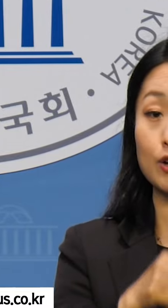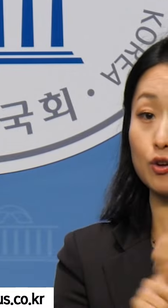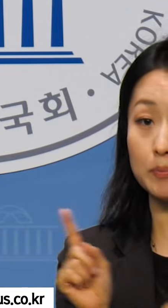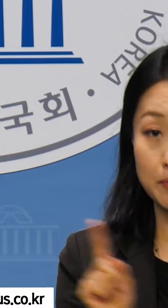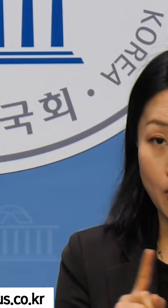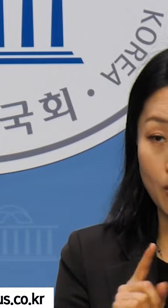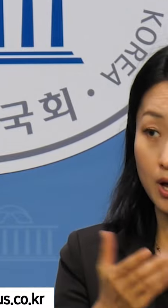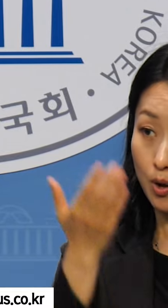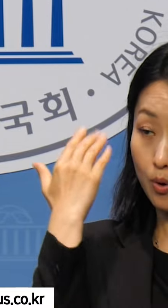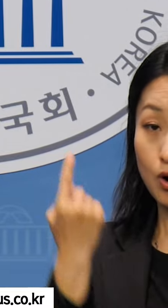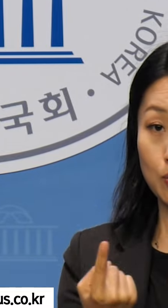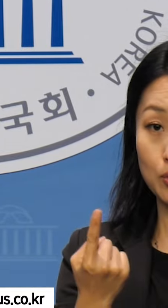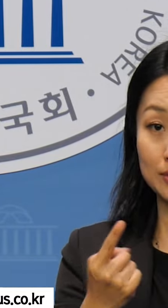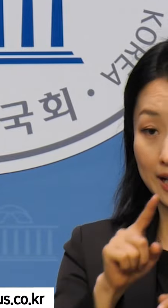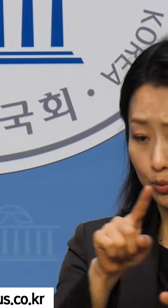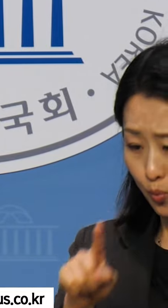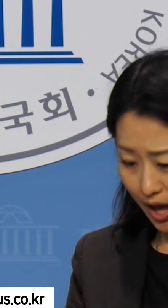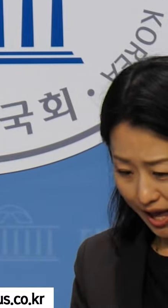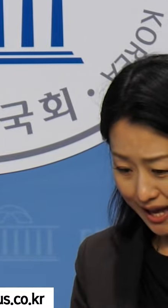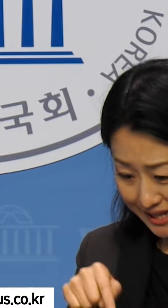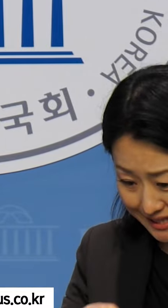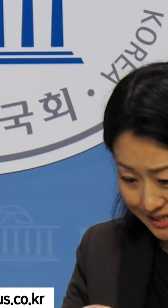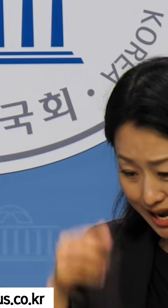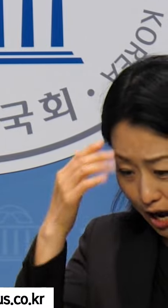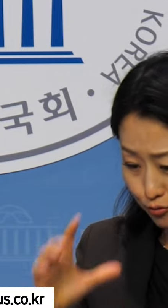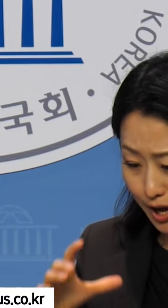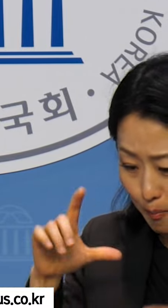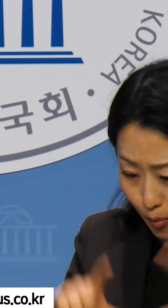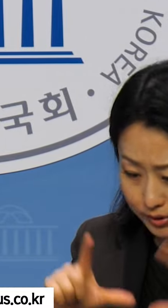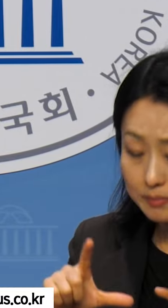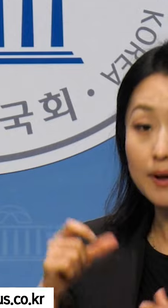이유는 과거보다 퇴행한 현재의 대한민국 실상 때문입니다.